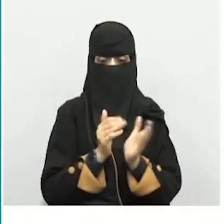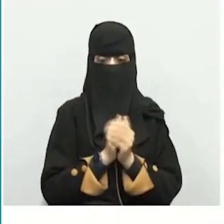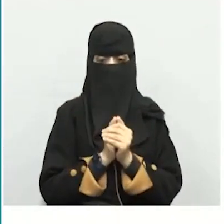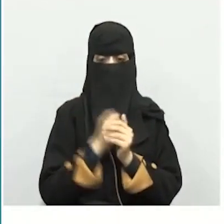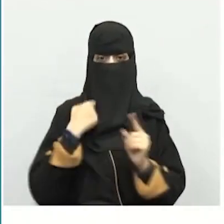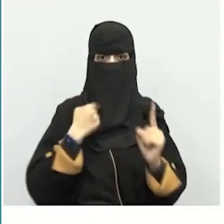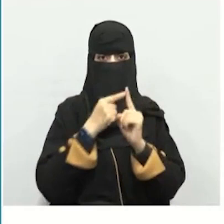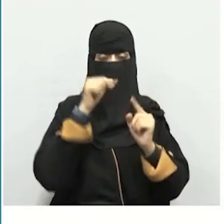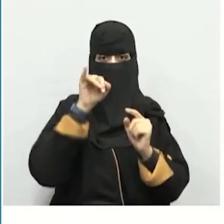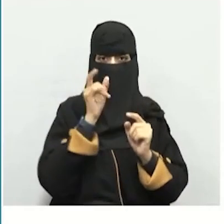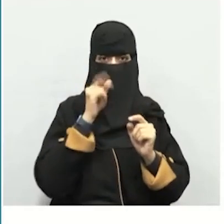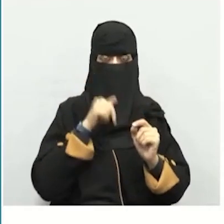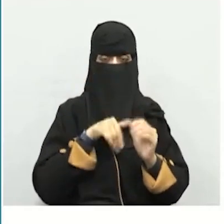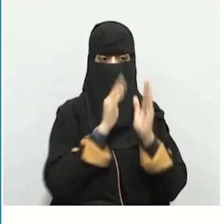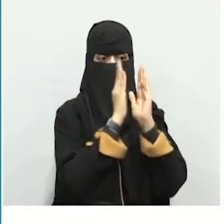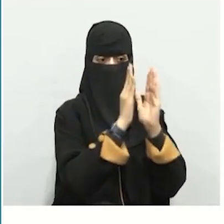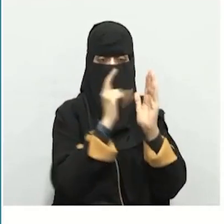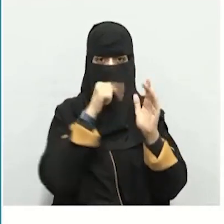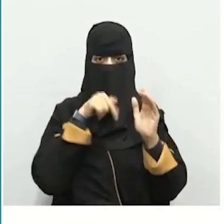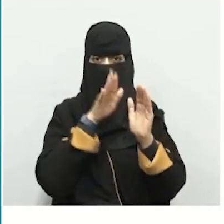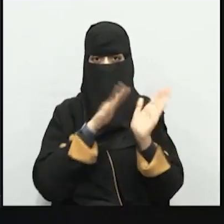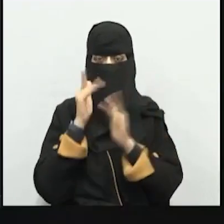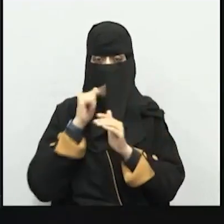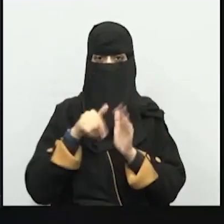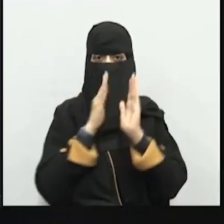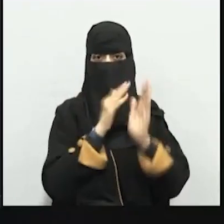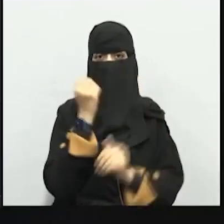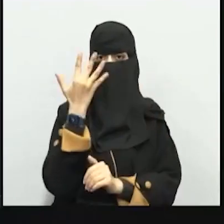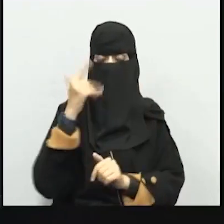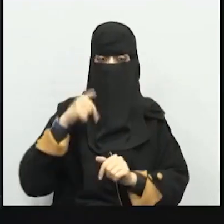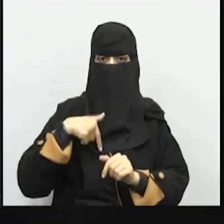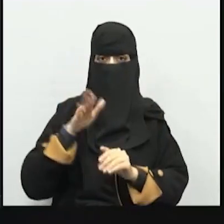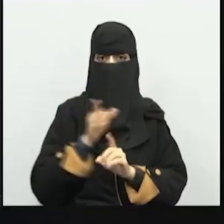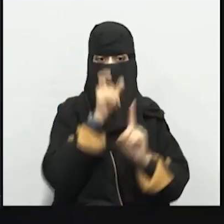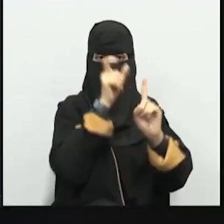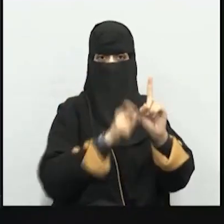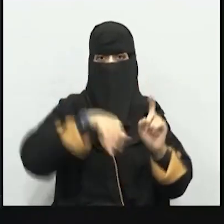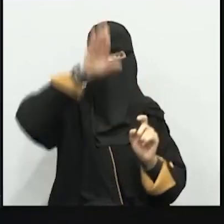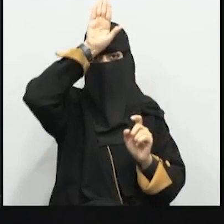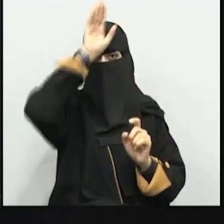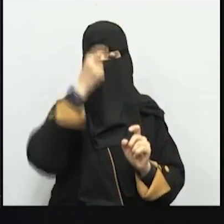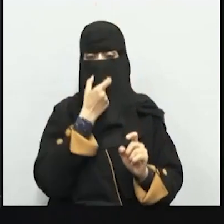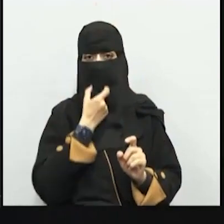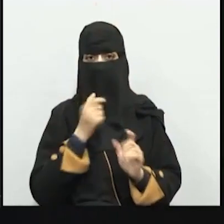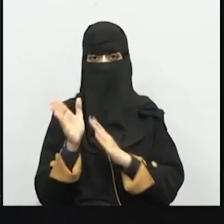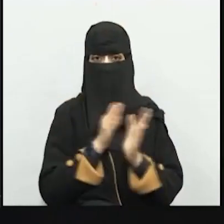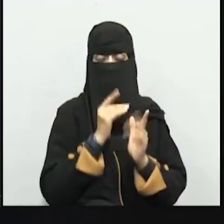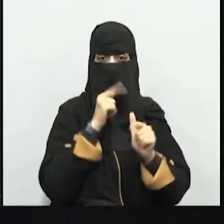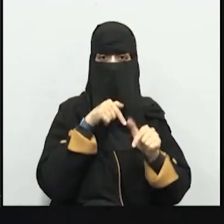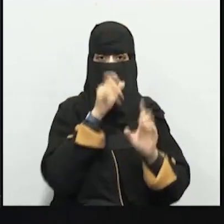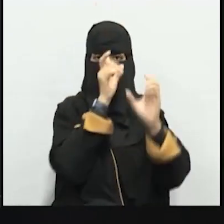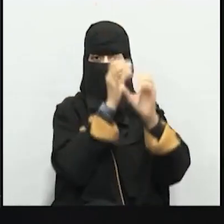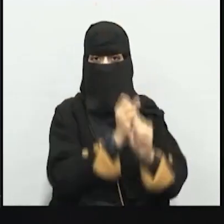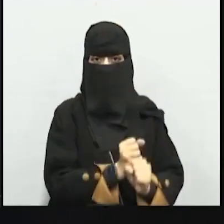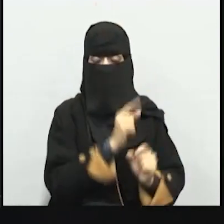ما الهدف من دراسة هذه الوحدة طلابي وطالباتي؟ الوحدة الخامسة: خادم الحرمين الشريفين الملك سلمان بن عبد العزيز حفظه